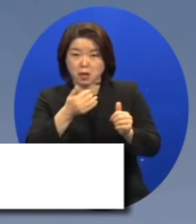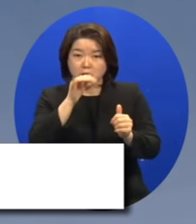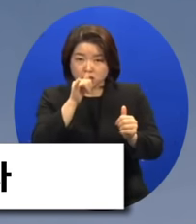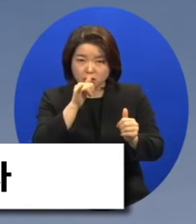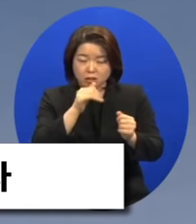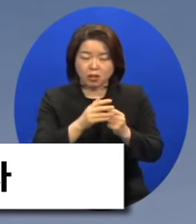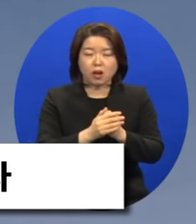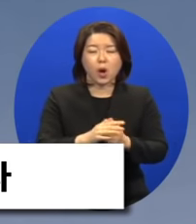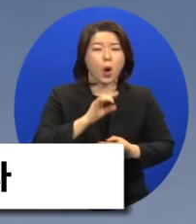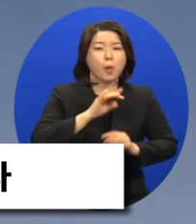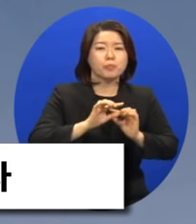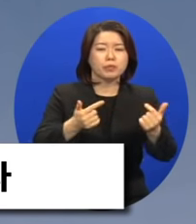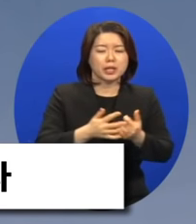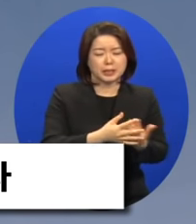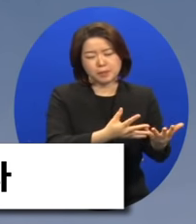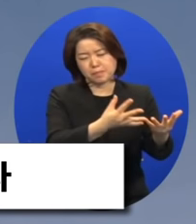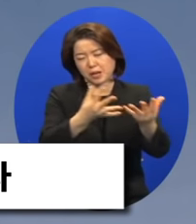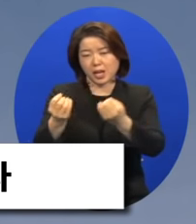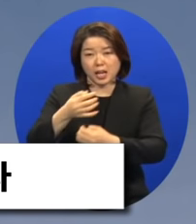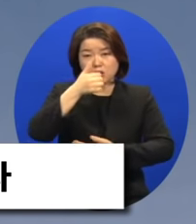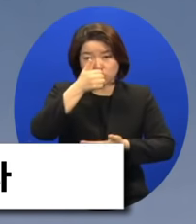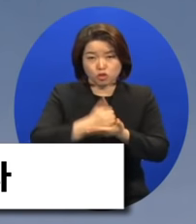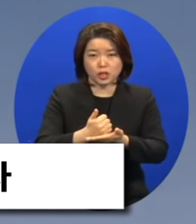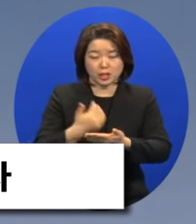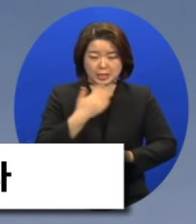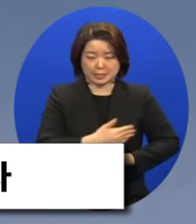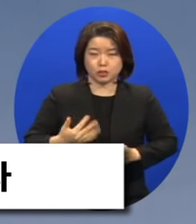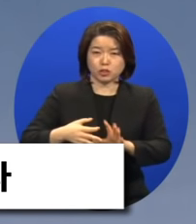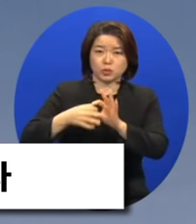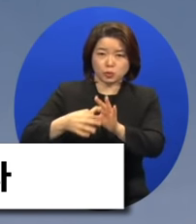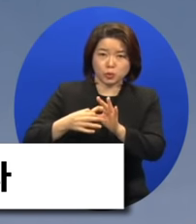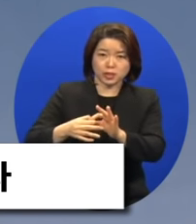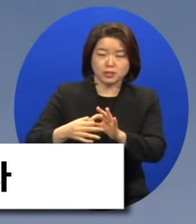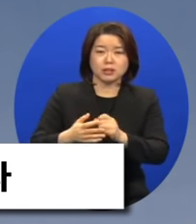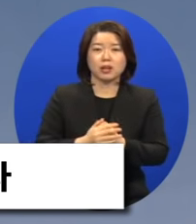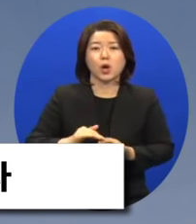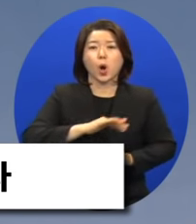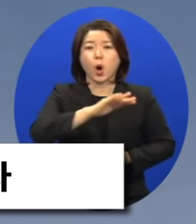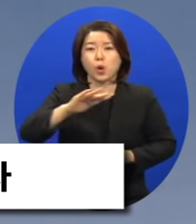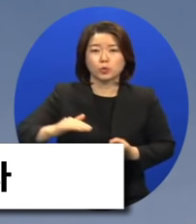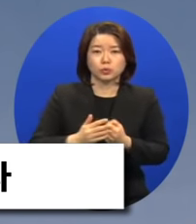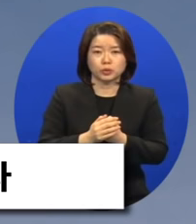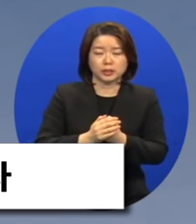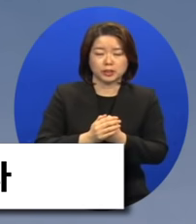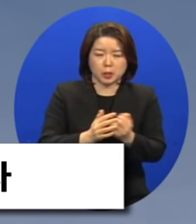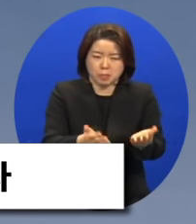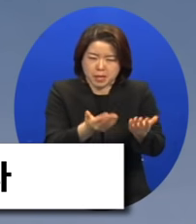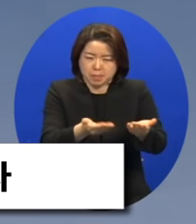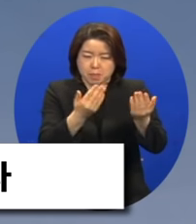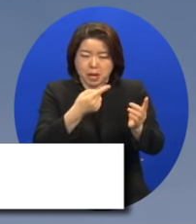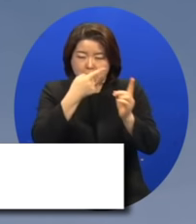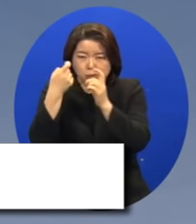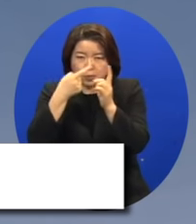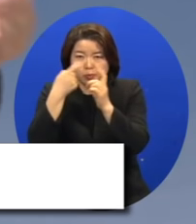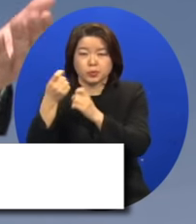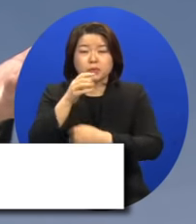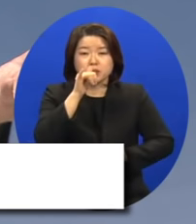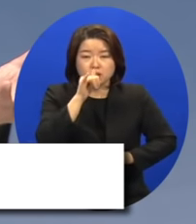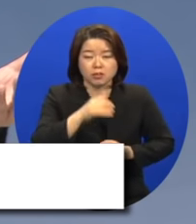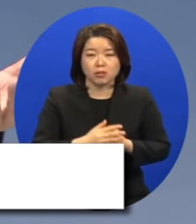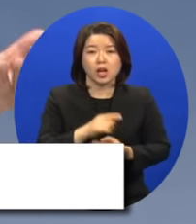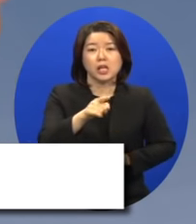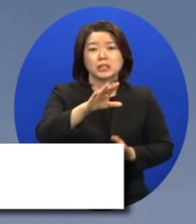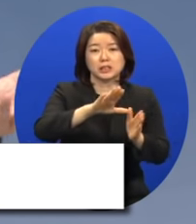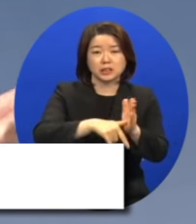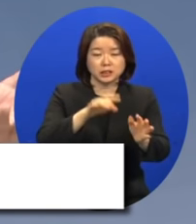. 단순히불순물일뿐인가요?수많은죄악이 우리의육신을통해우리를유혹합니다.그런일이발생할때마다우리는무엇을